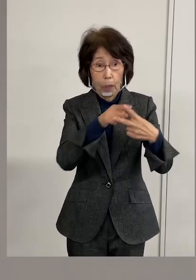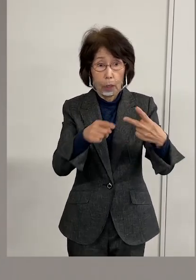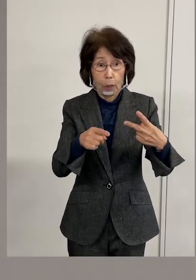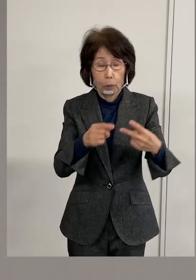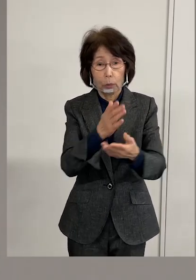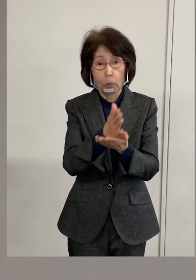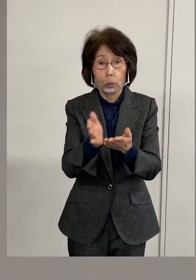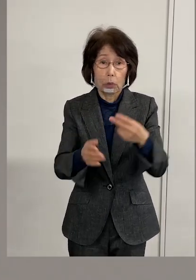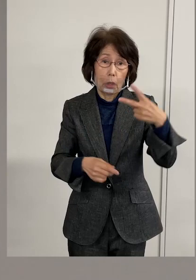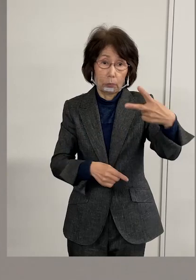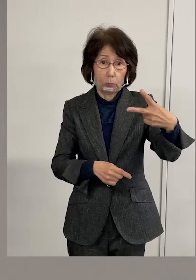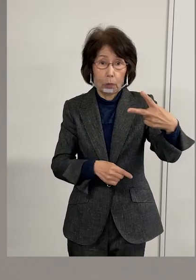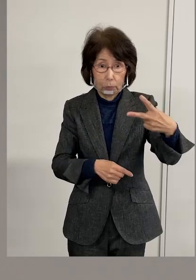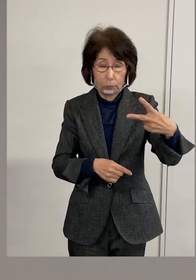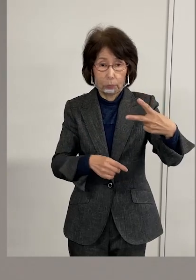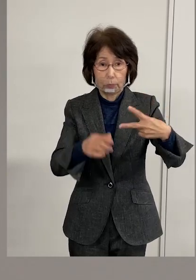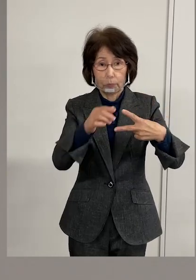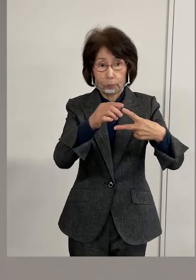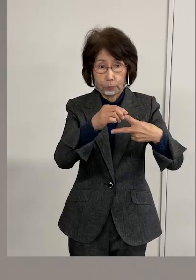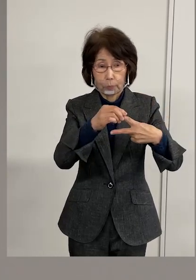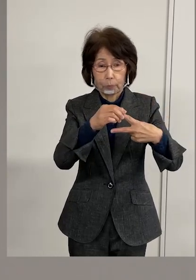ので、まず、